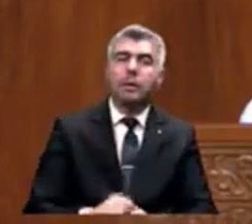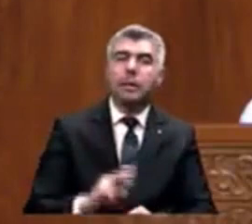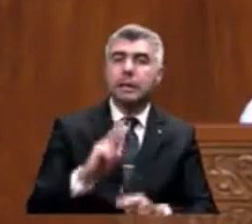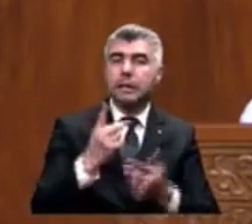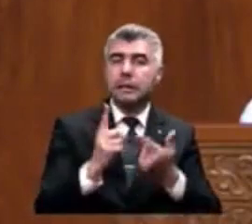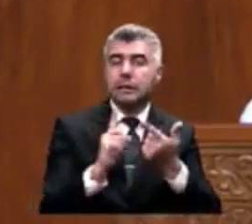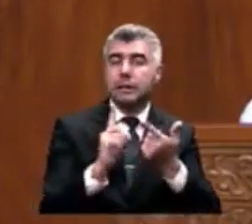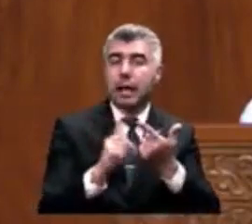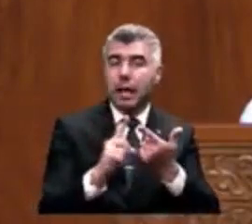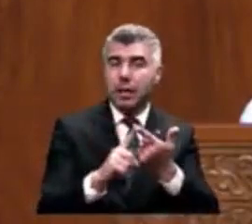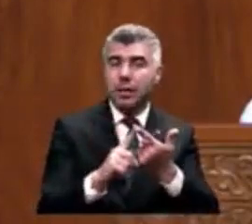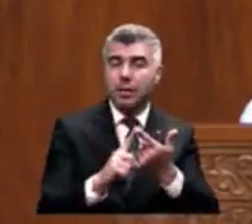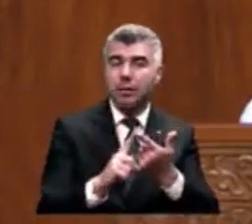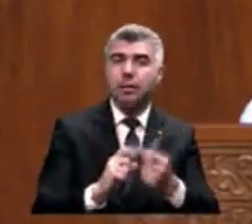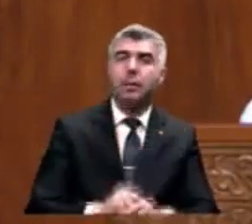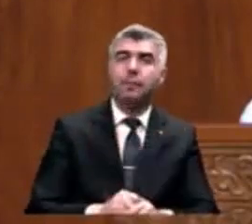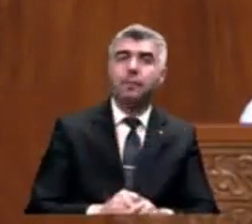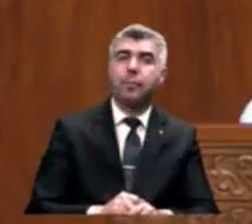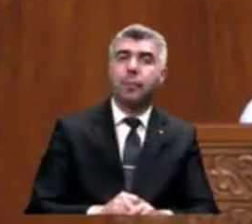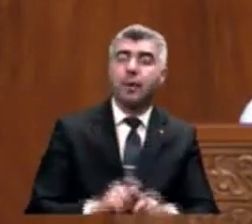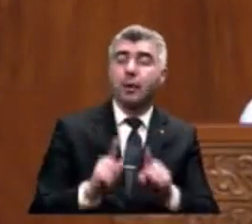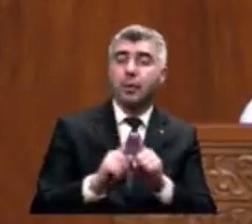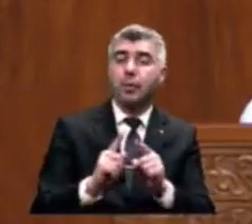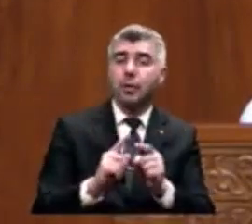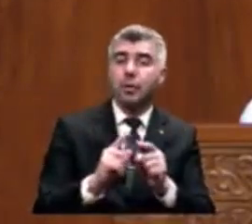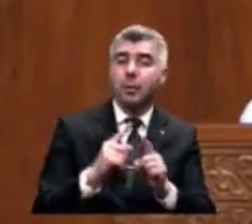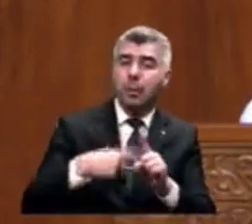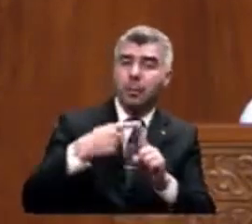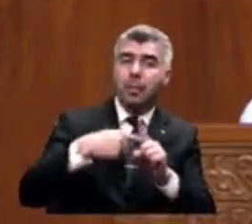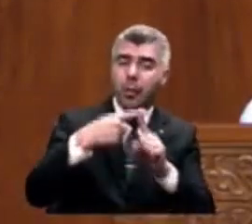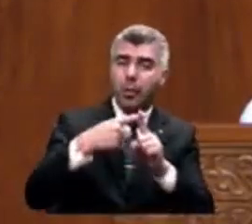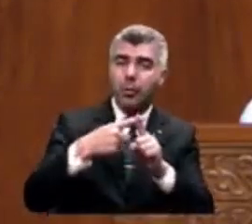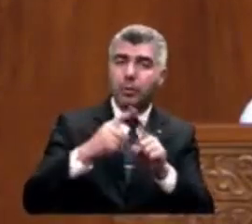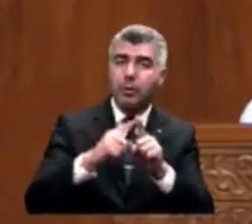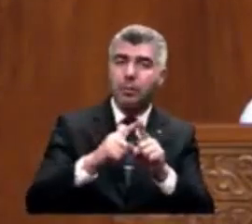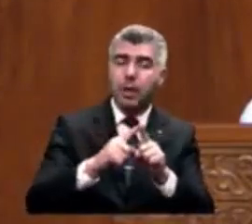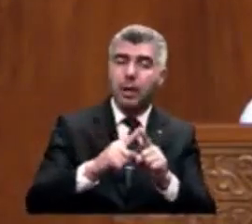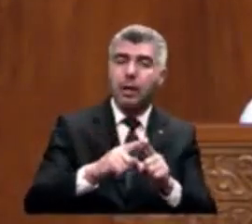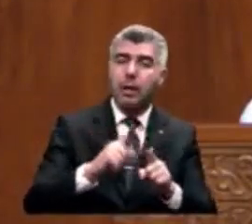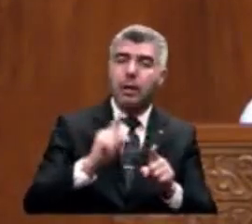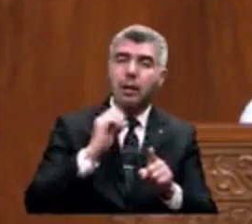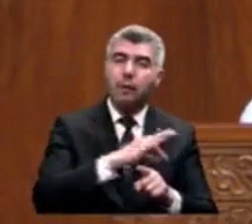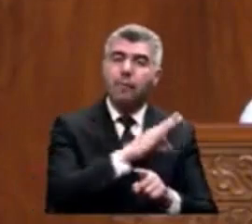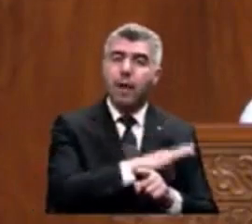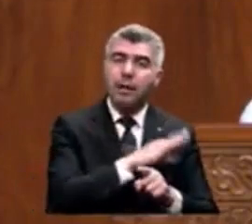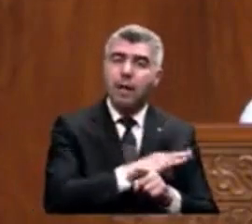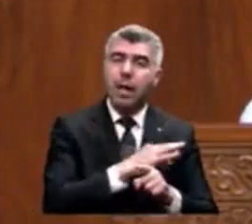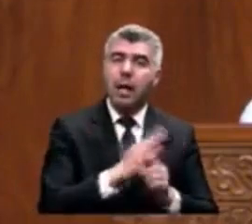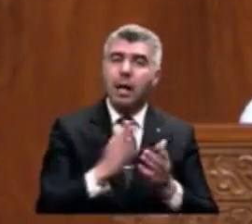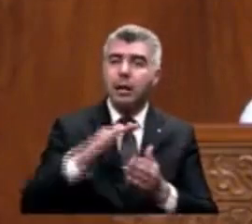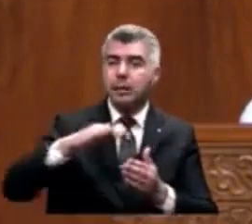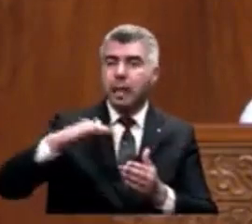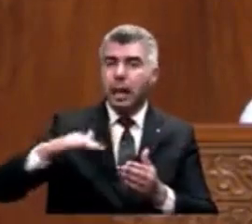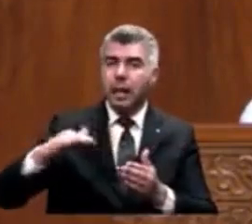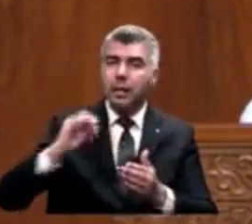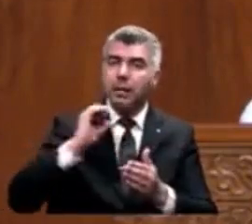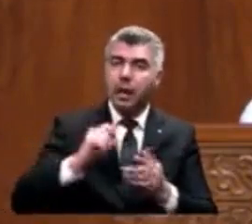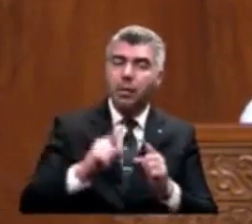ثانياً مضاعفة نسبة التلاميذ المستفيدين من الأنشطة المدرسية الموازية،